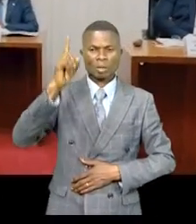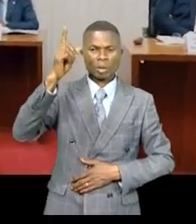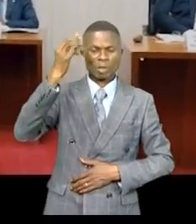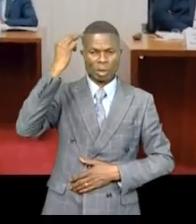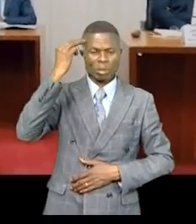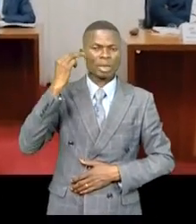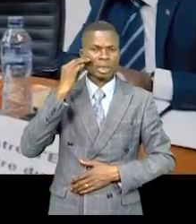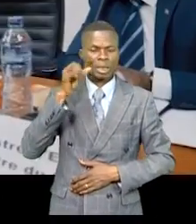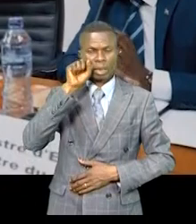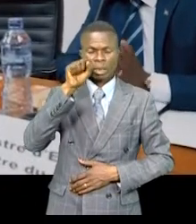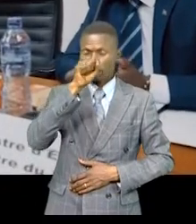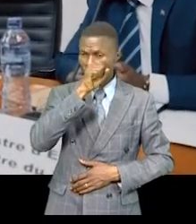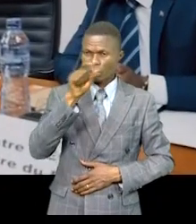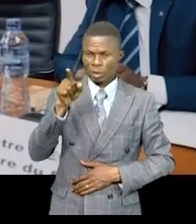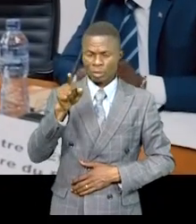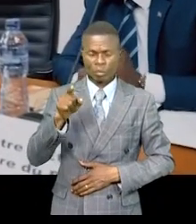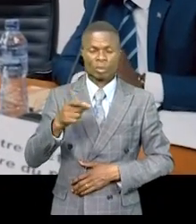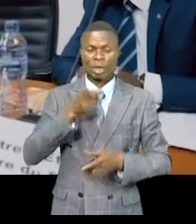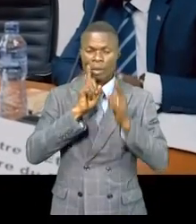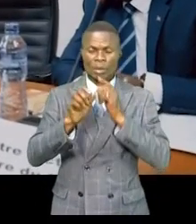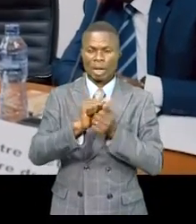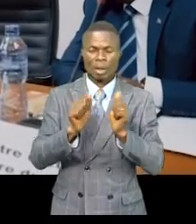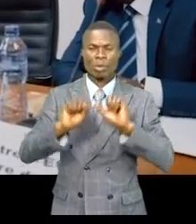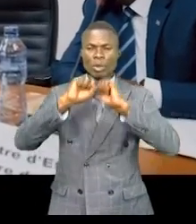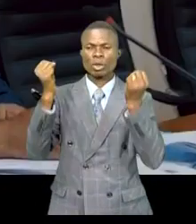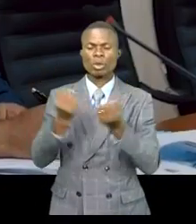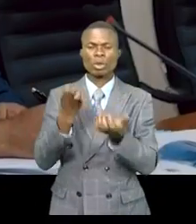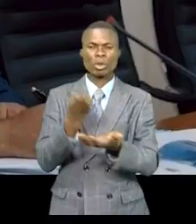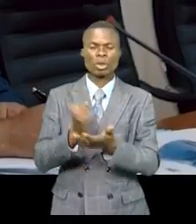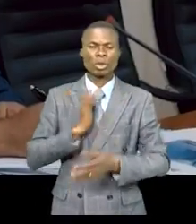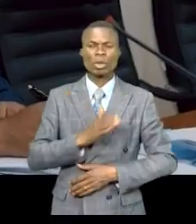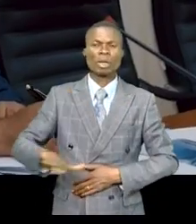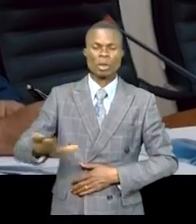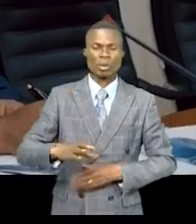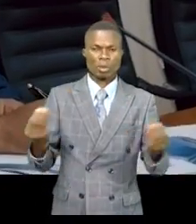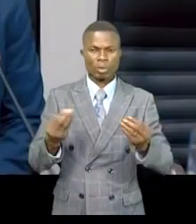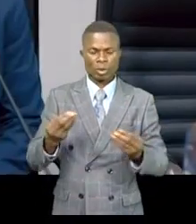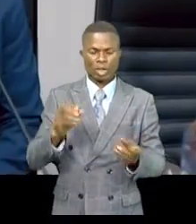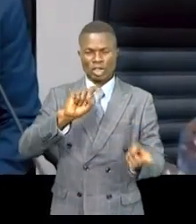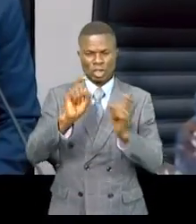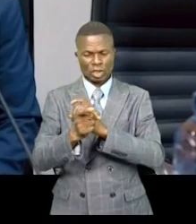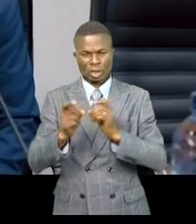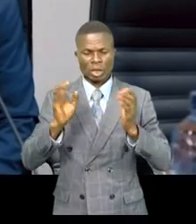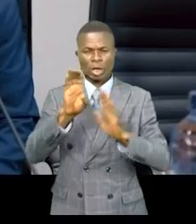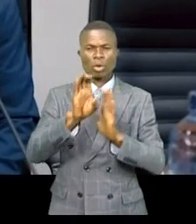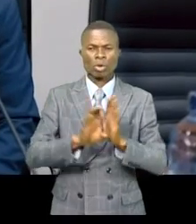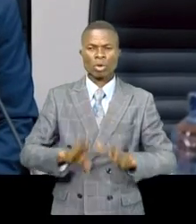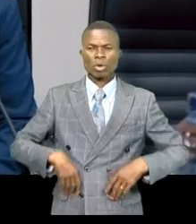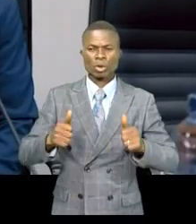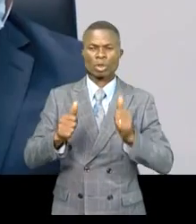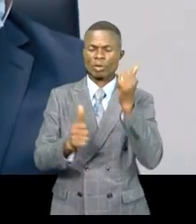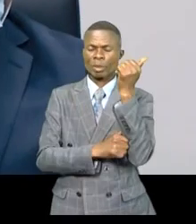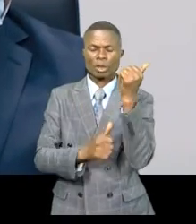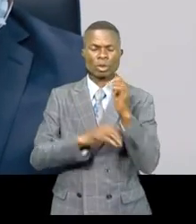Jean-Michel Samalukonde Kyenge a examiné la situation socio-économique du pays en vue de l'amélioration des conditions de vie de la